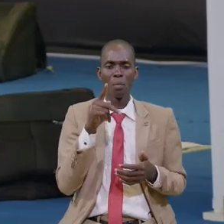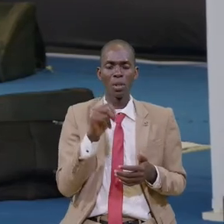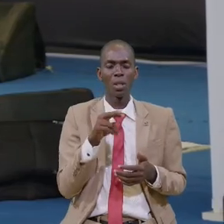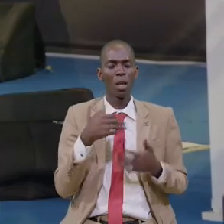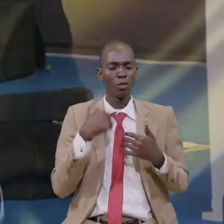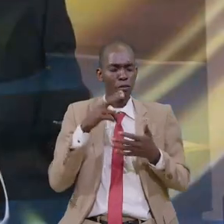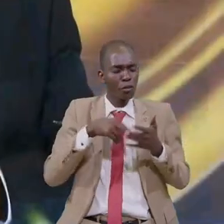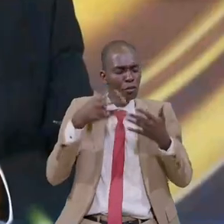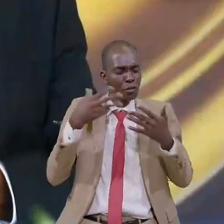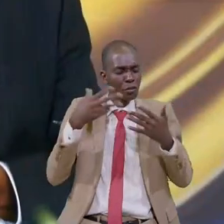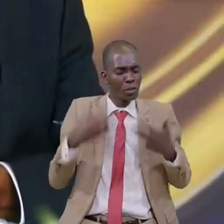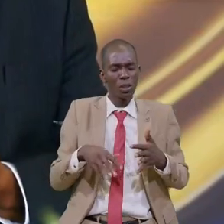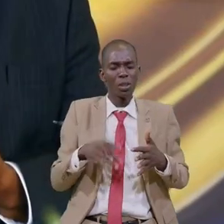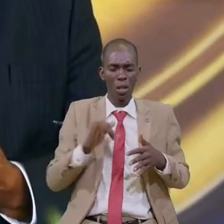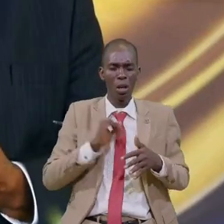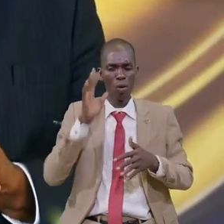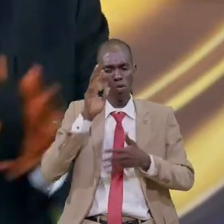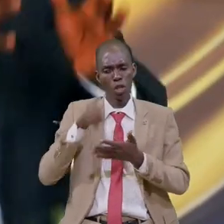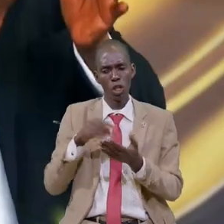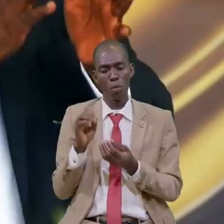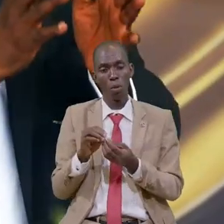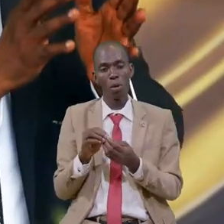plus. Mais j'ai lu 10 chapitres.